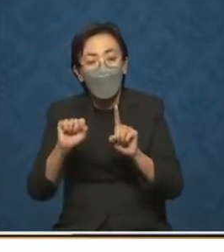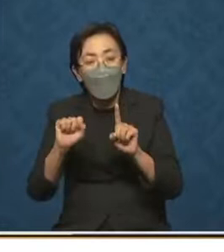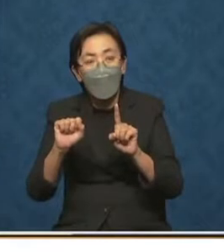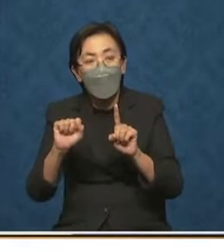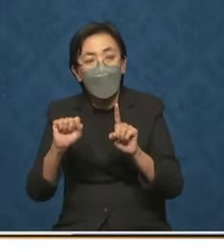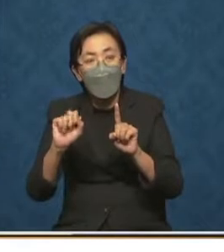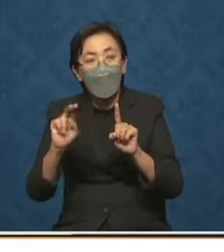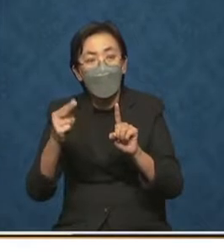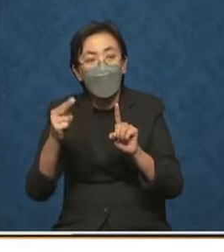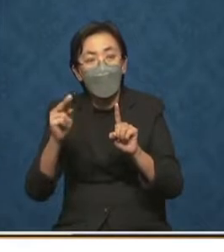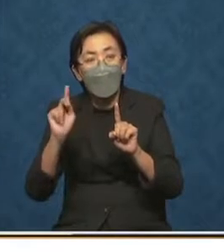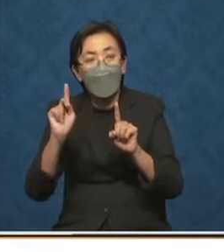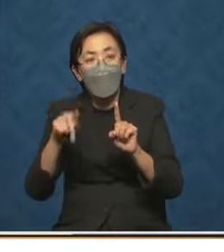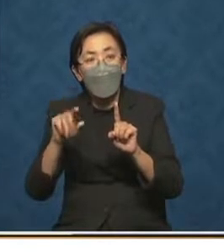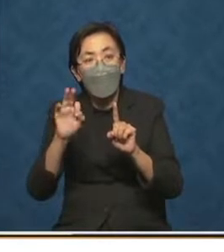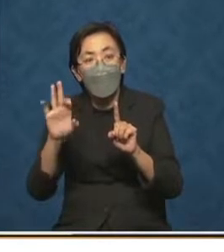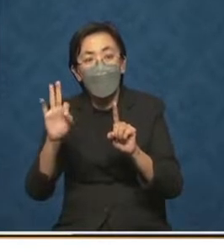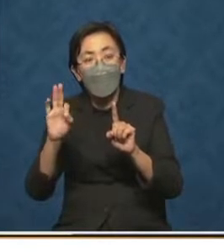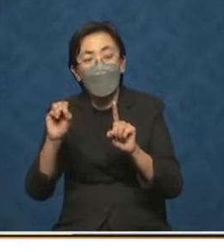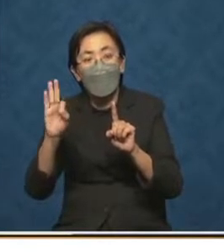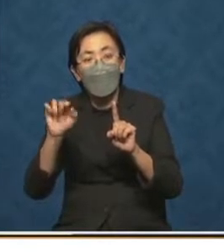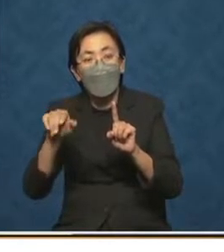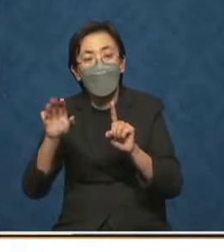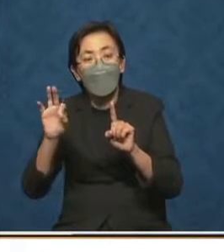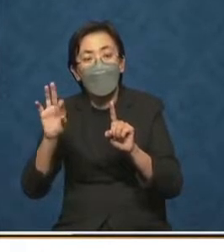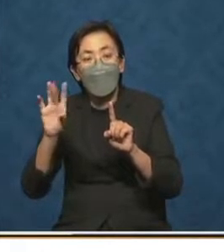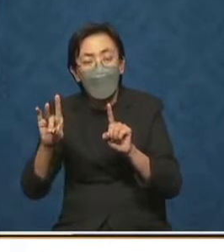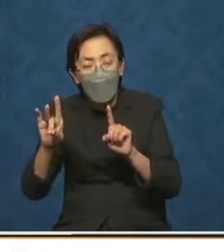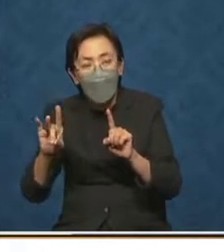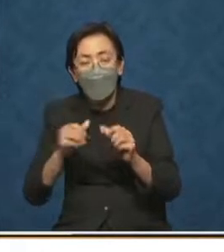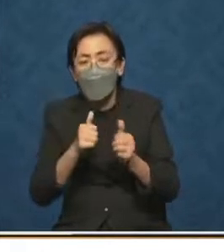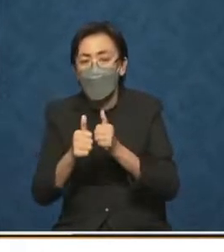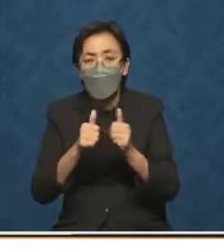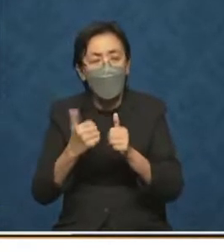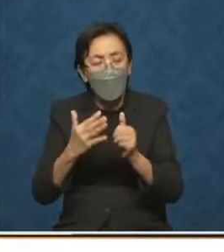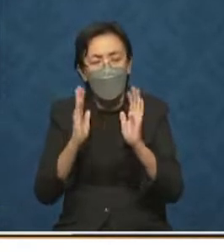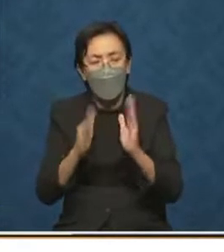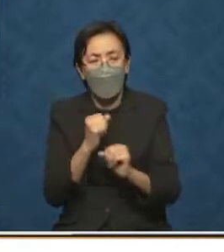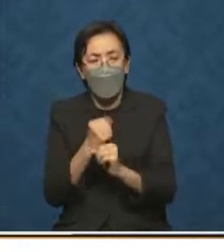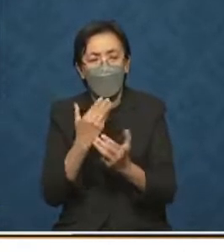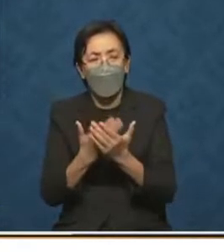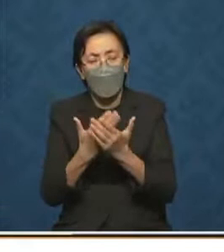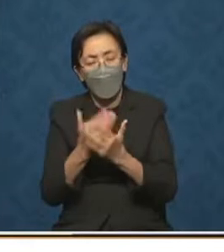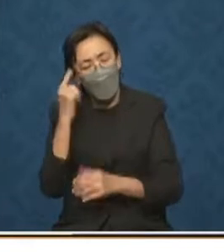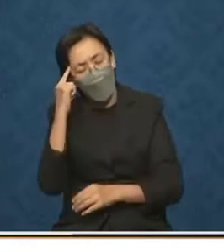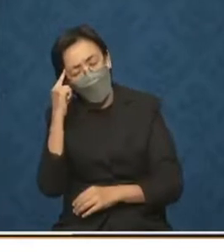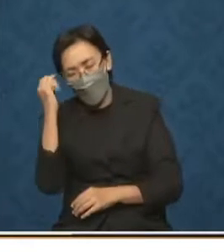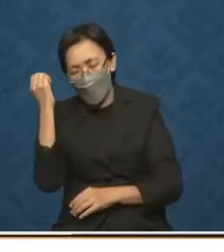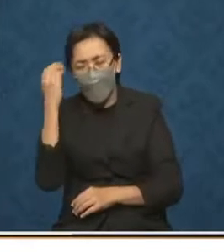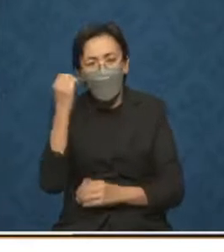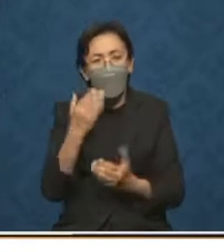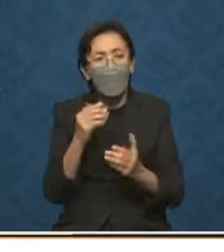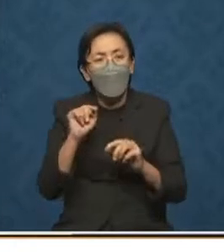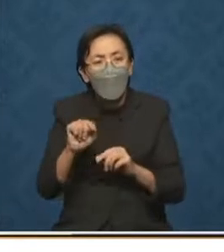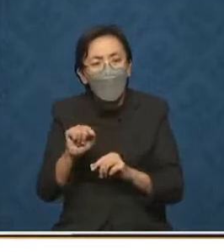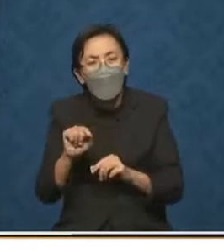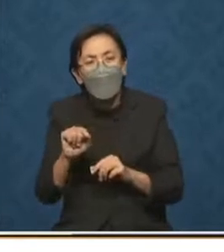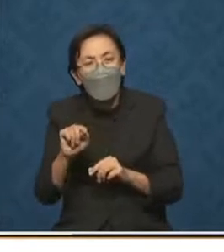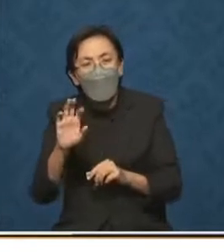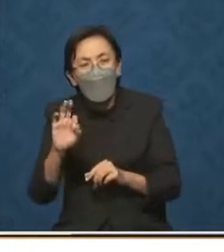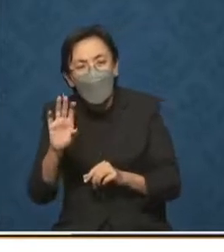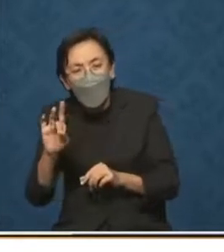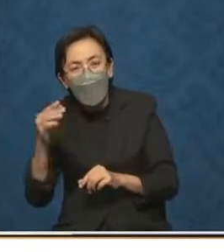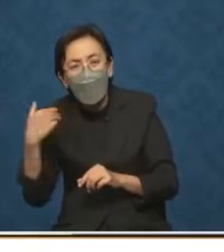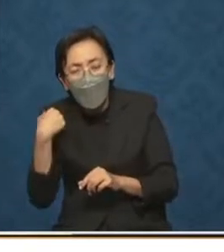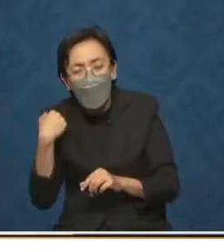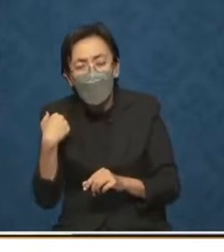ไม่มีทั้งคู่แ่งขันแต่ดันสรางควปวหวให้เจ้าหน้ที่การเงินอีกเพรมีทั้งเสีสตังลวงในทางบัทีทั้